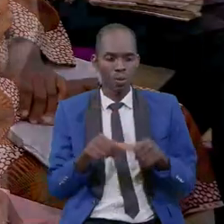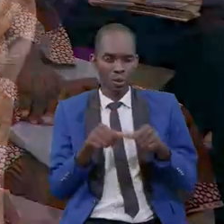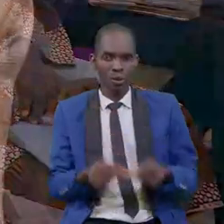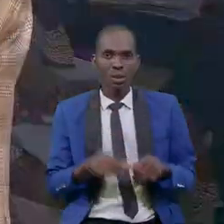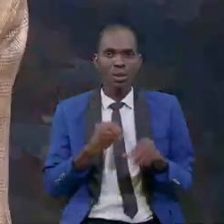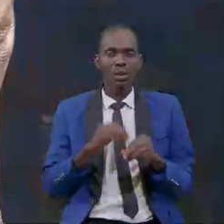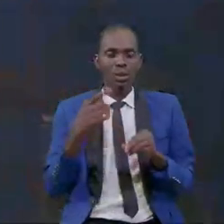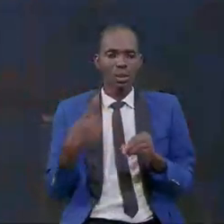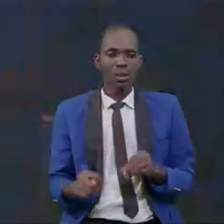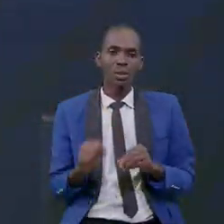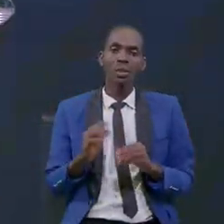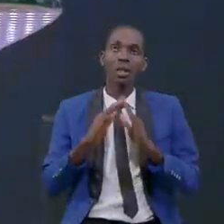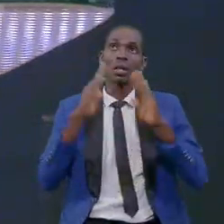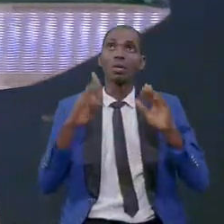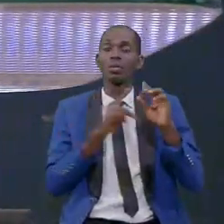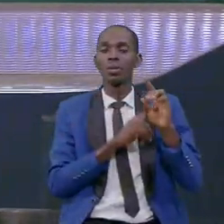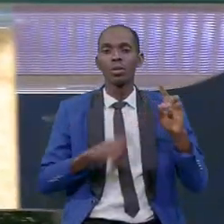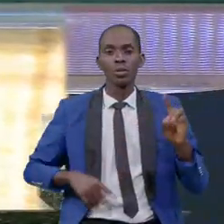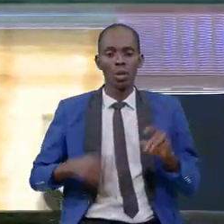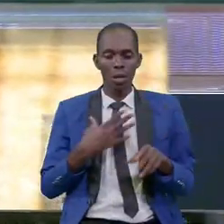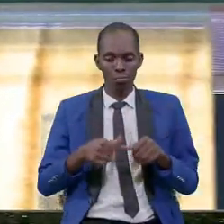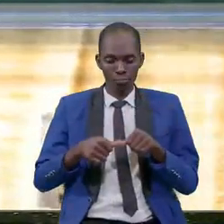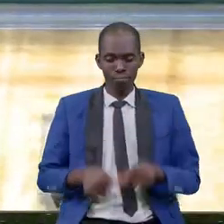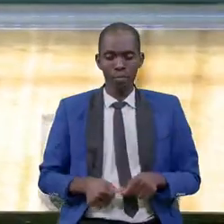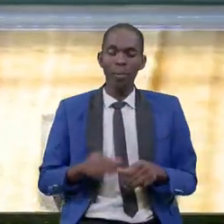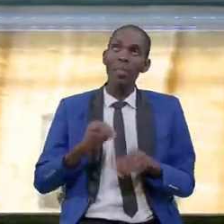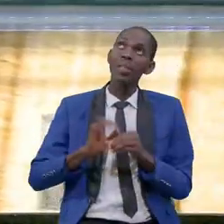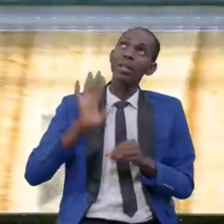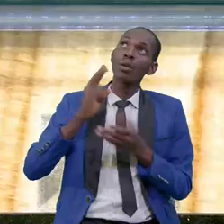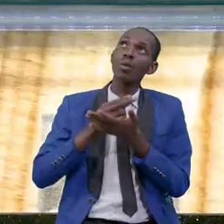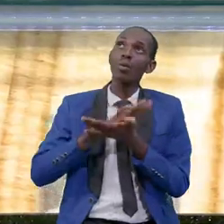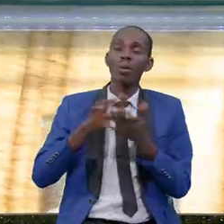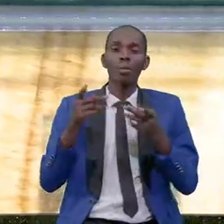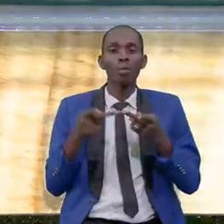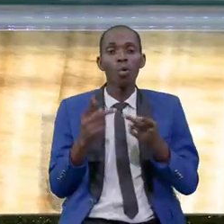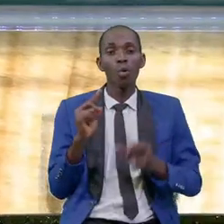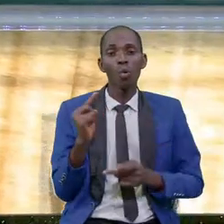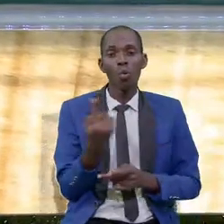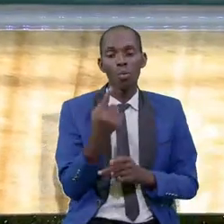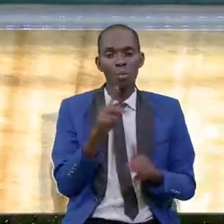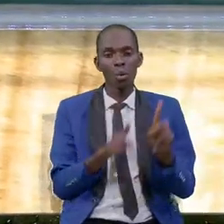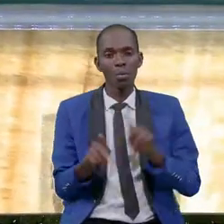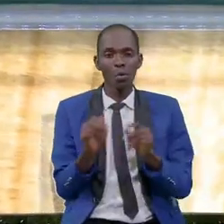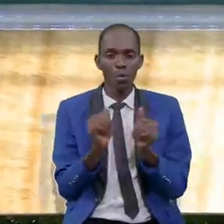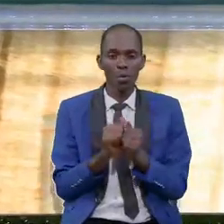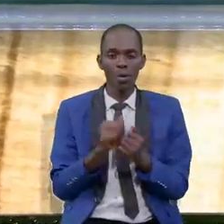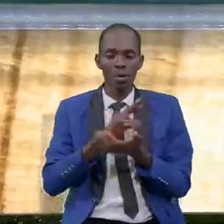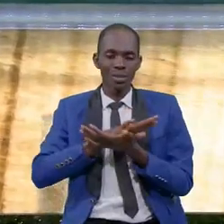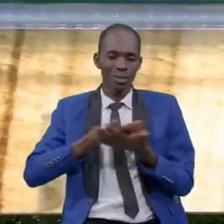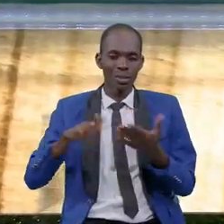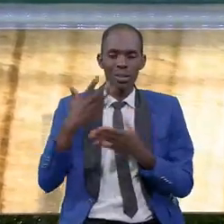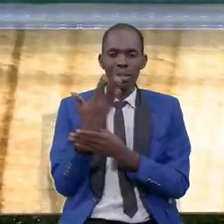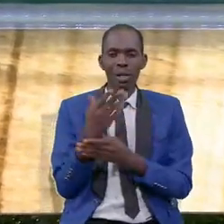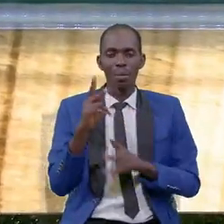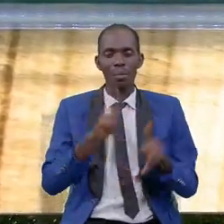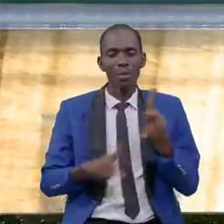à la montagne du Seigneur et demeurer dans son lieu saint? Ce sont les gens qui ont les mains innocentes, les gens qui ont le cœur pur,